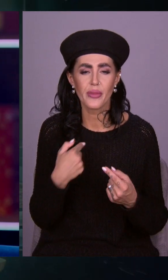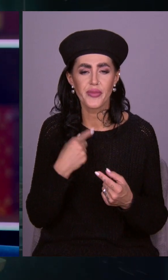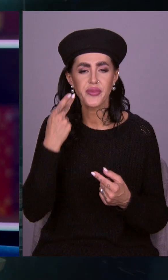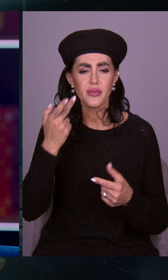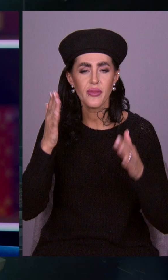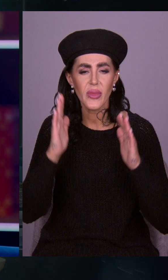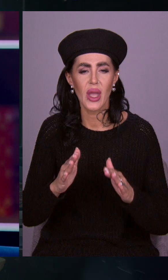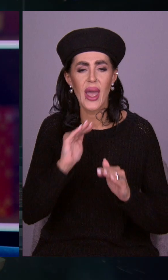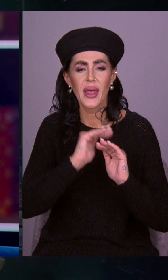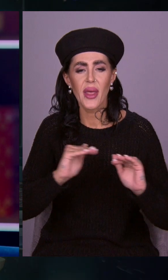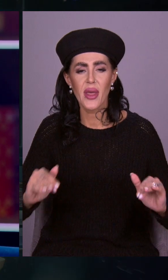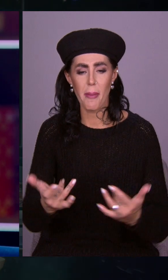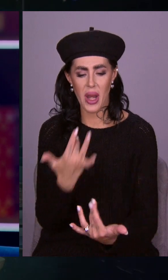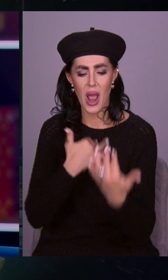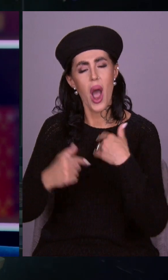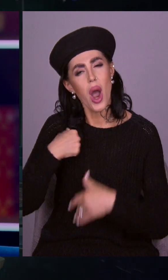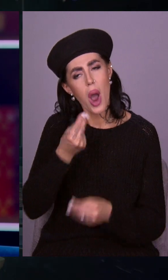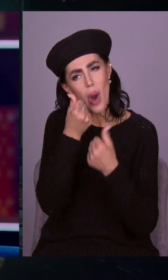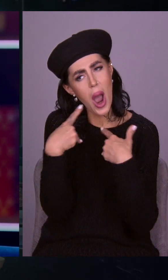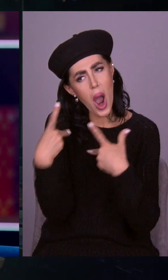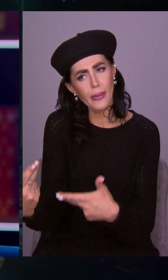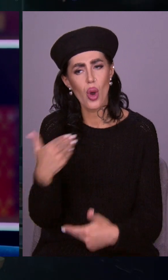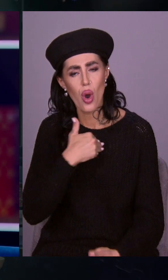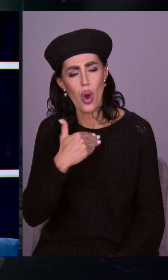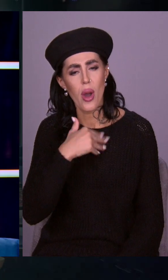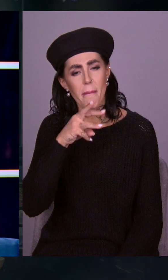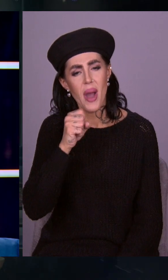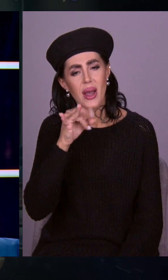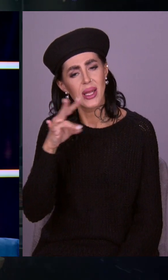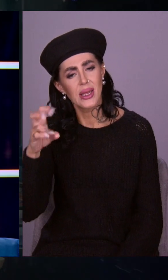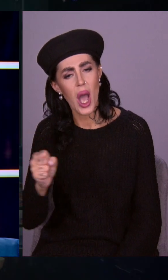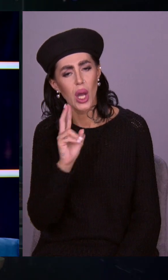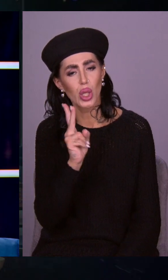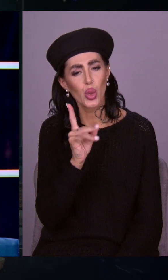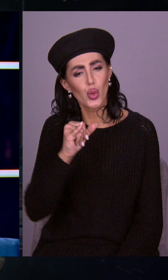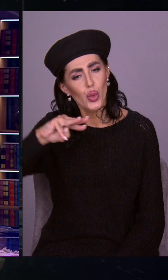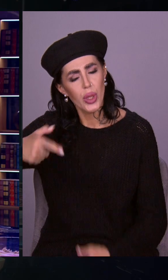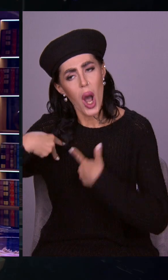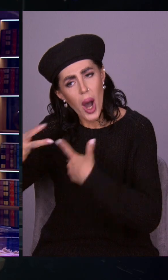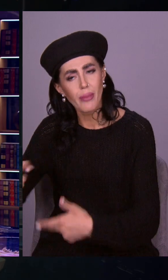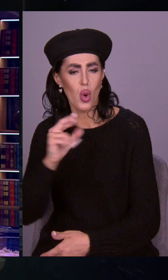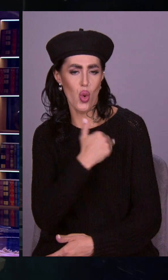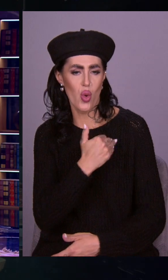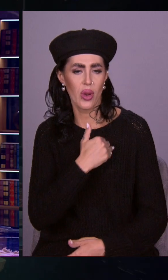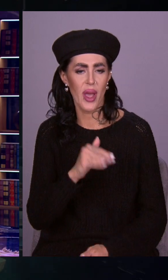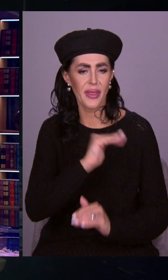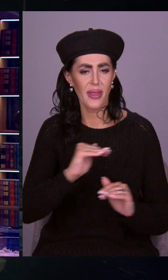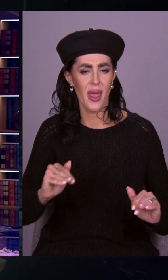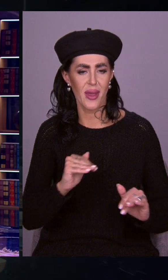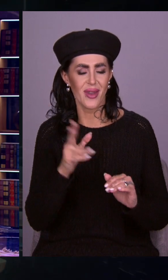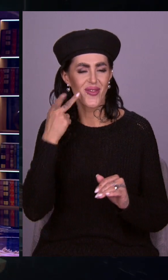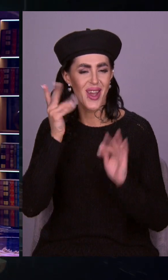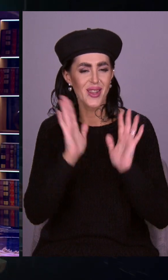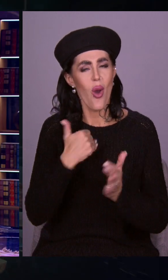отримую дітей, які приходять і говорять: я хочу грати пісні, як Марина Крут, я хочу грати пісні. Як вони, як сорі,